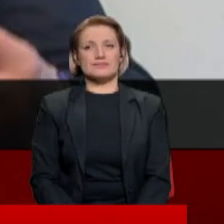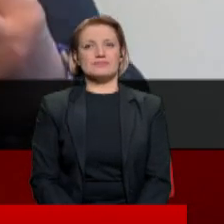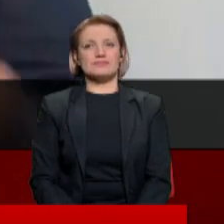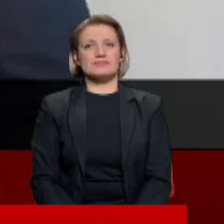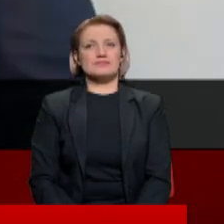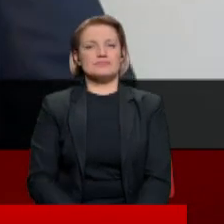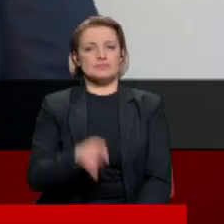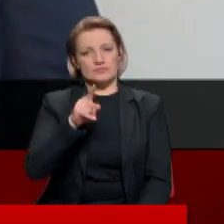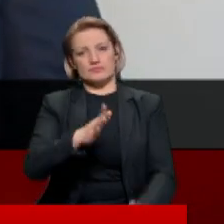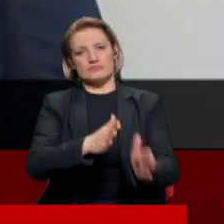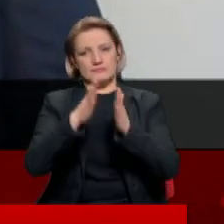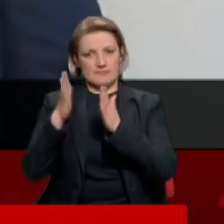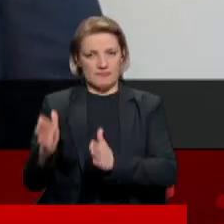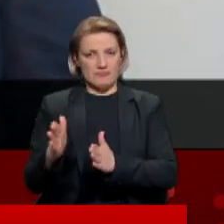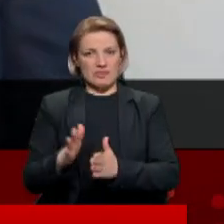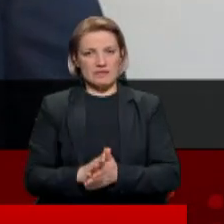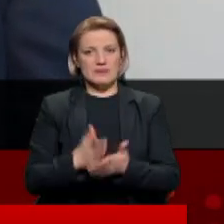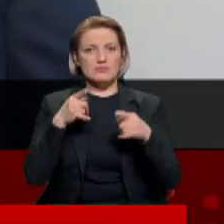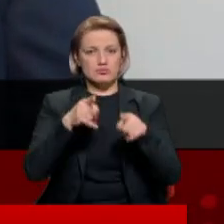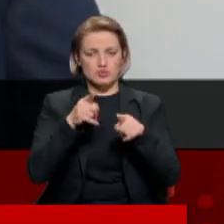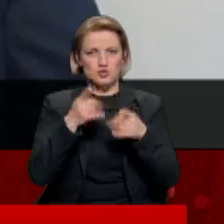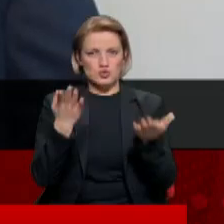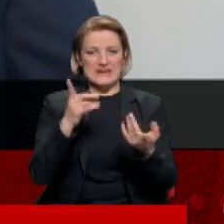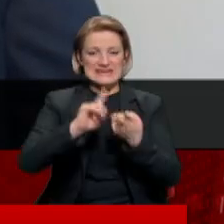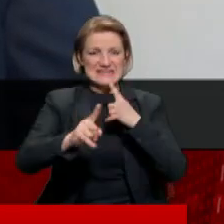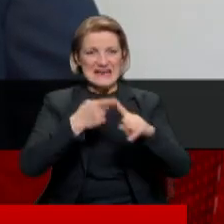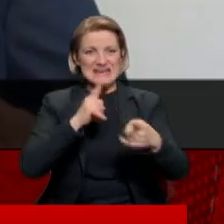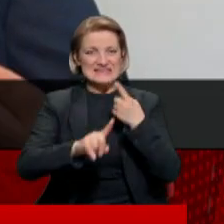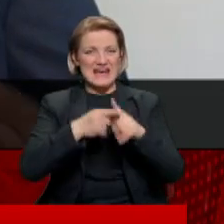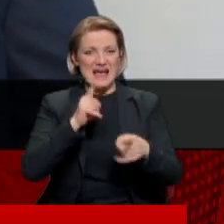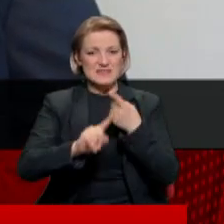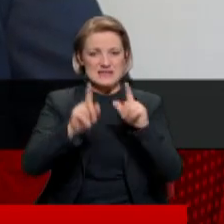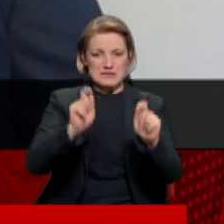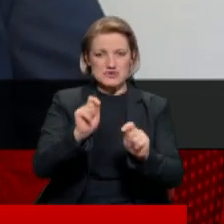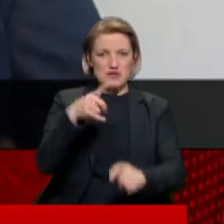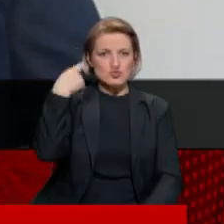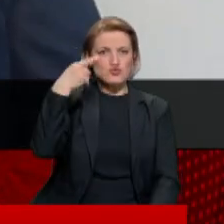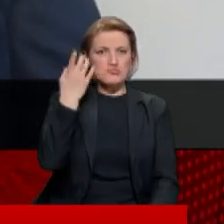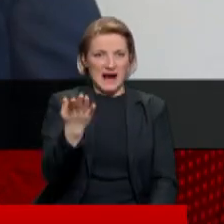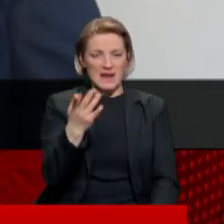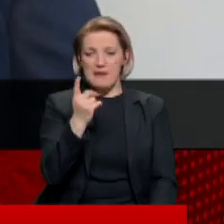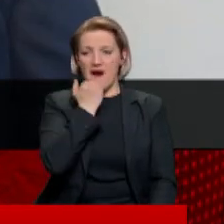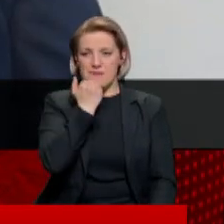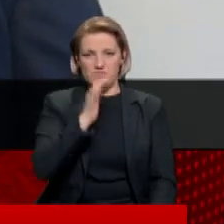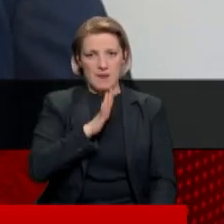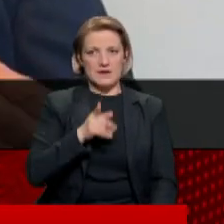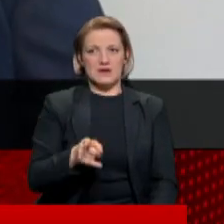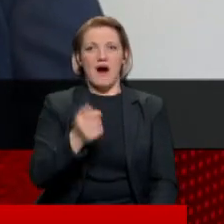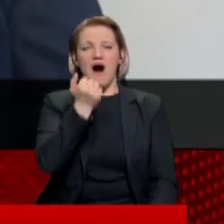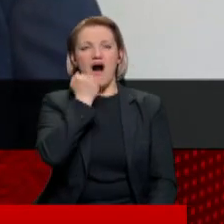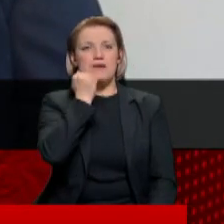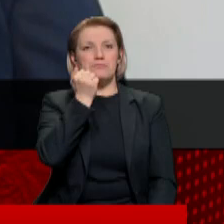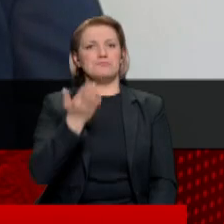Yani bunu bir tarafa bırakın. Ya bunun üzerinden siyaset yapılacağını düşünmek kadar ayıp bir şey var mı?